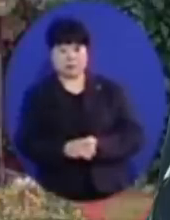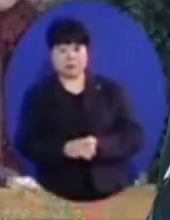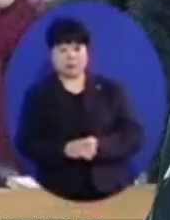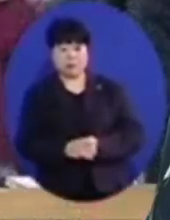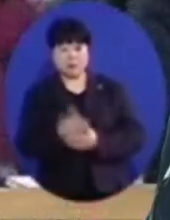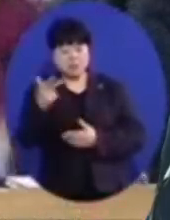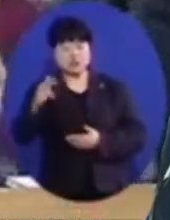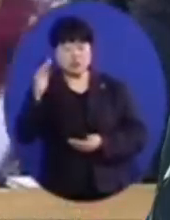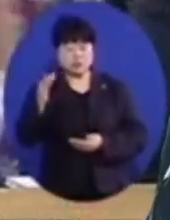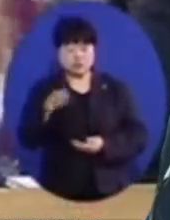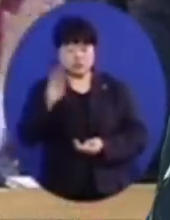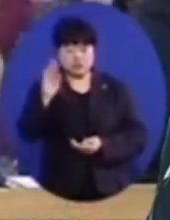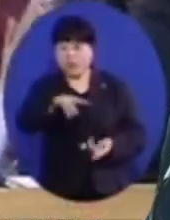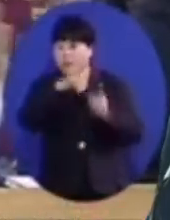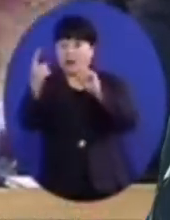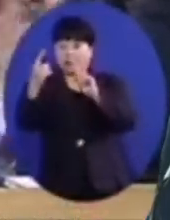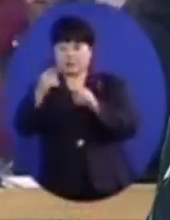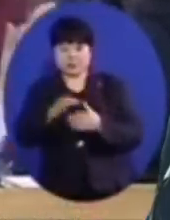있을 것입니다